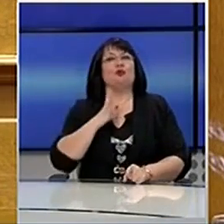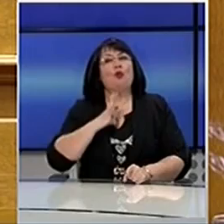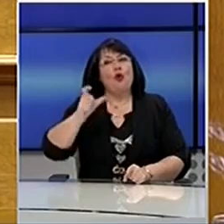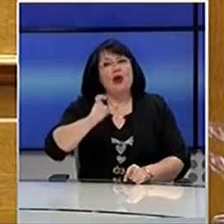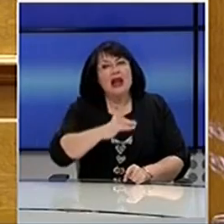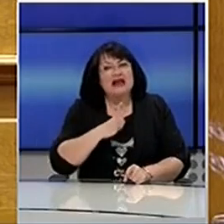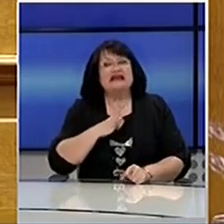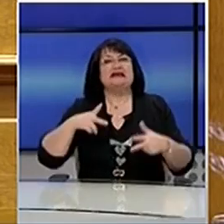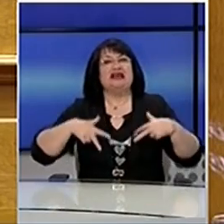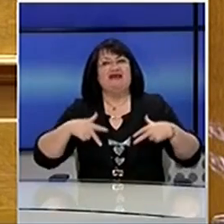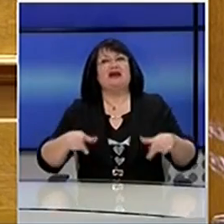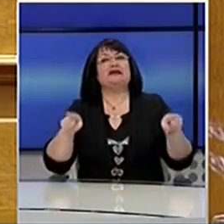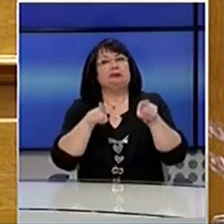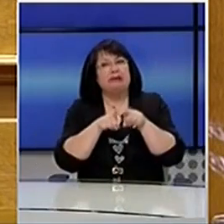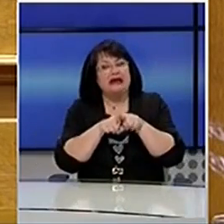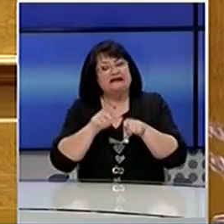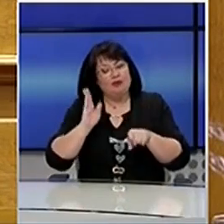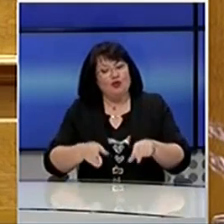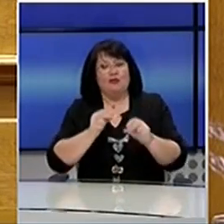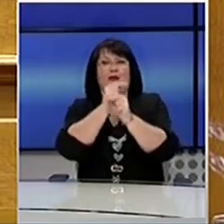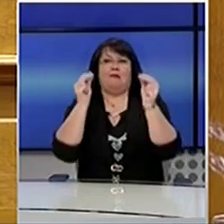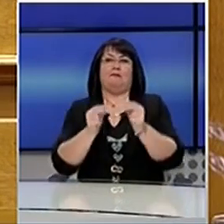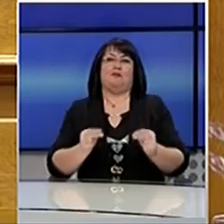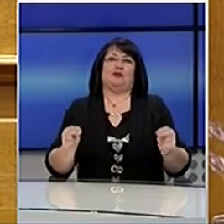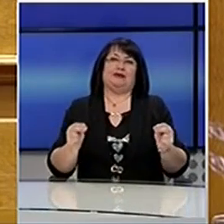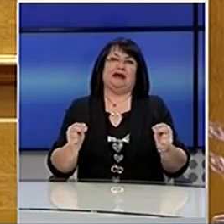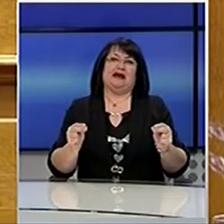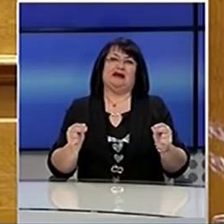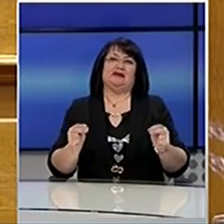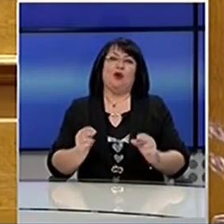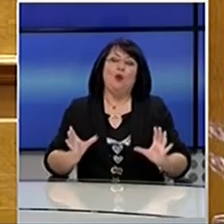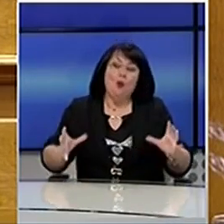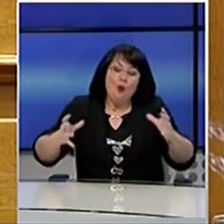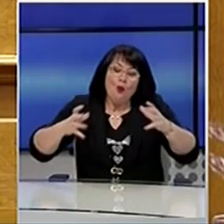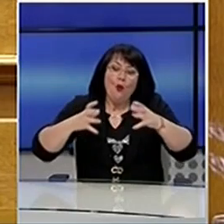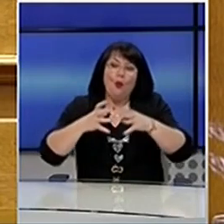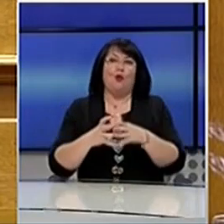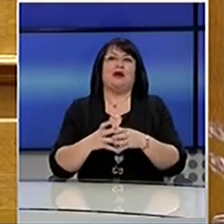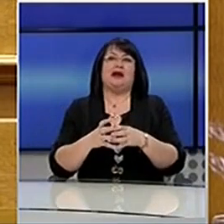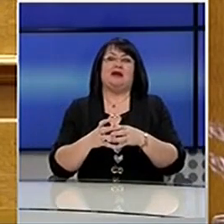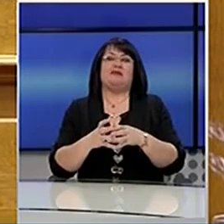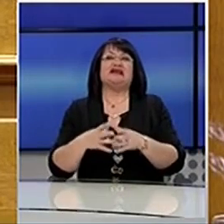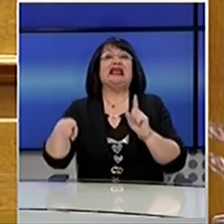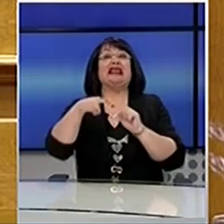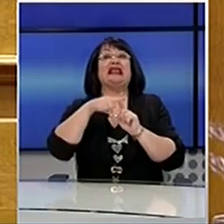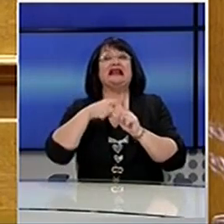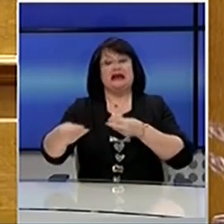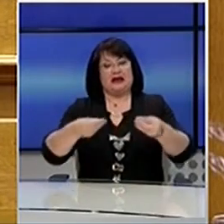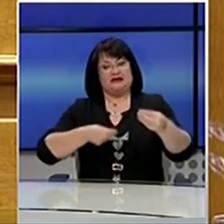δείχνει ότι μπορεί να φέρει αποτελέσματα όταν υπάρχει συστράτευση και όταν ακούγονται θετικές